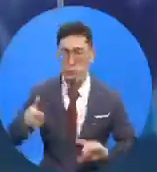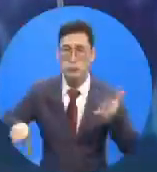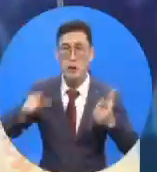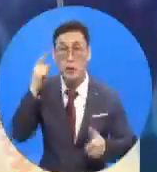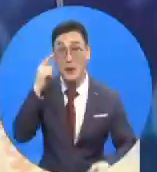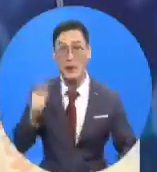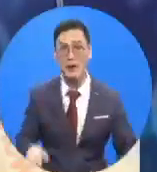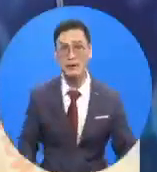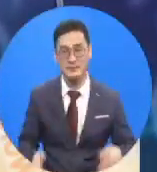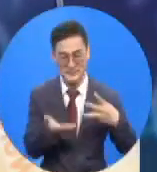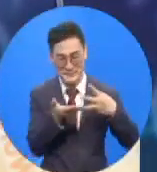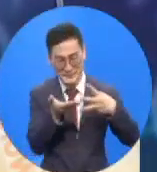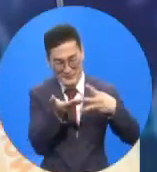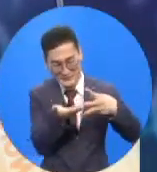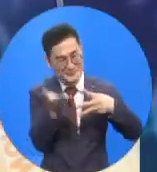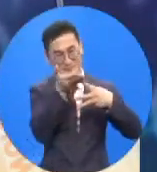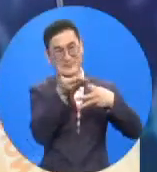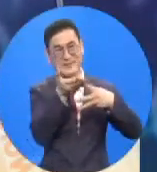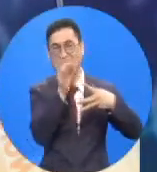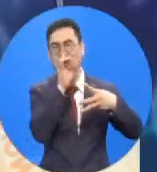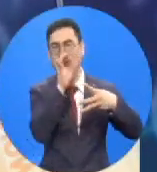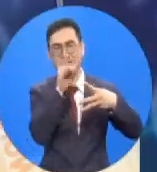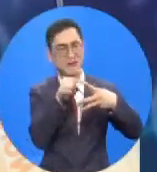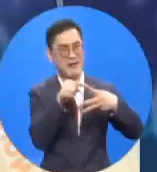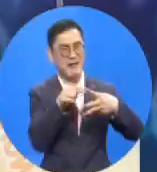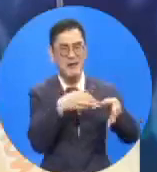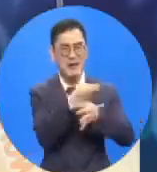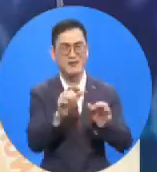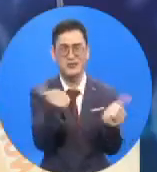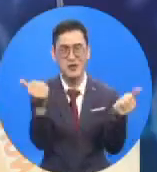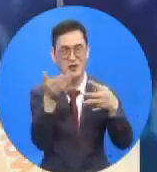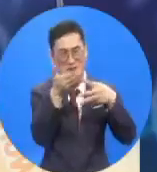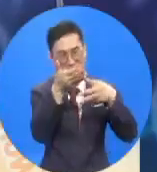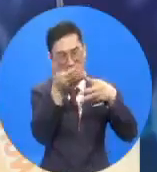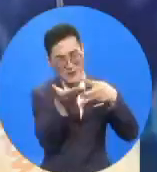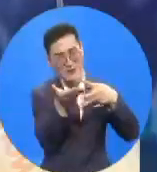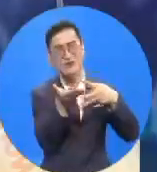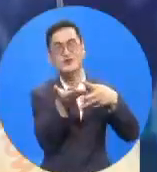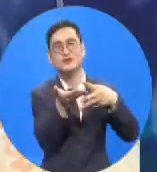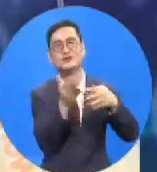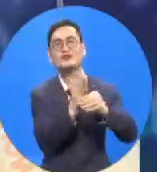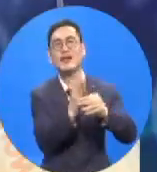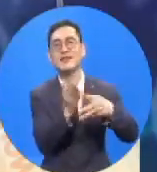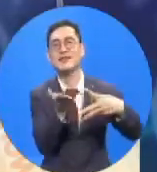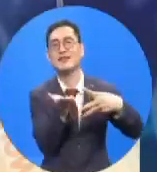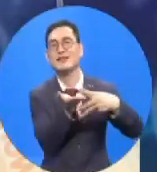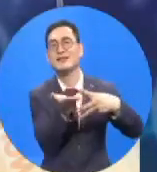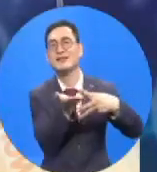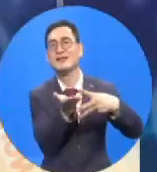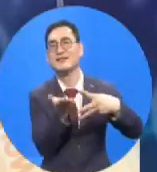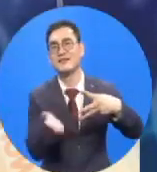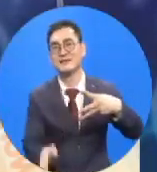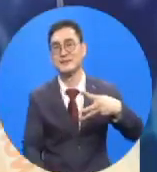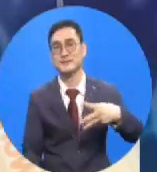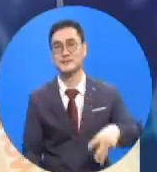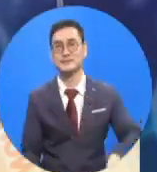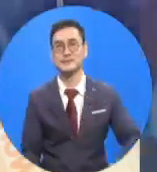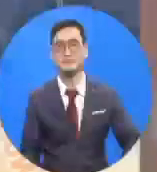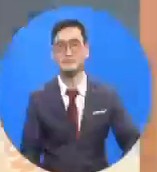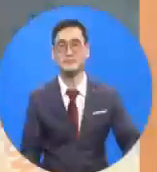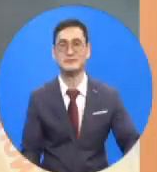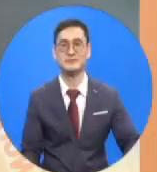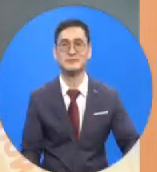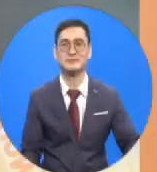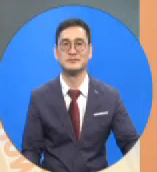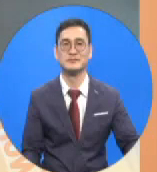올라가지도 못하고 어 조금 더 2 제 2단계 본다면 이제 중간 관계 적인 성격을 하는 것 같아요 그래서 이제 지금 사람들이 많이 뭐 특히 이제 스타벅스